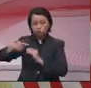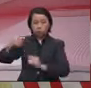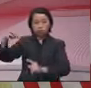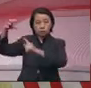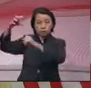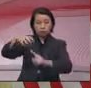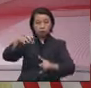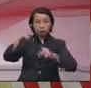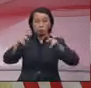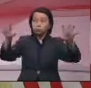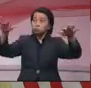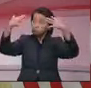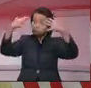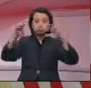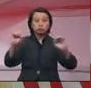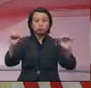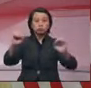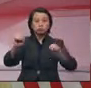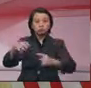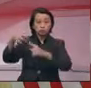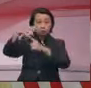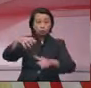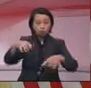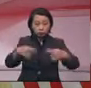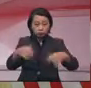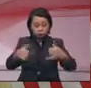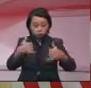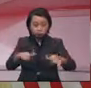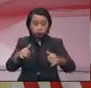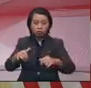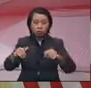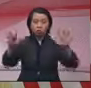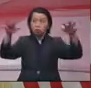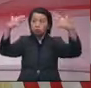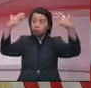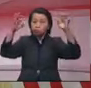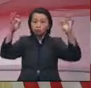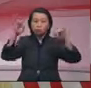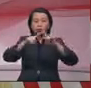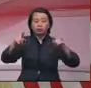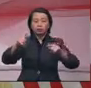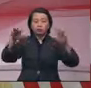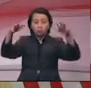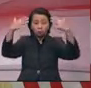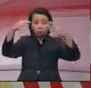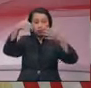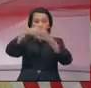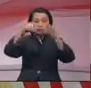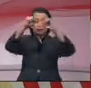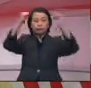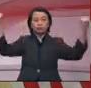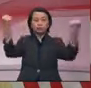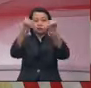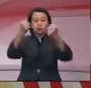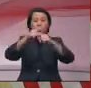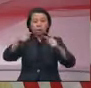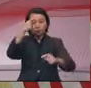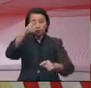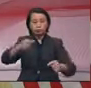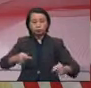kejohanan tanpa penonton, kejohanan tanpa penonton maksudnya penonton di dalam stadium. Tetapi untuk live